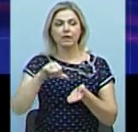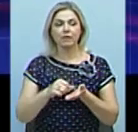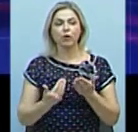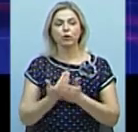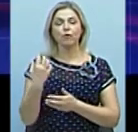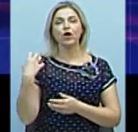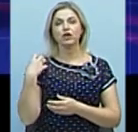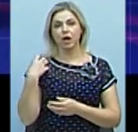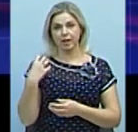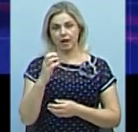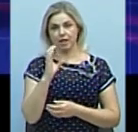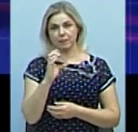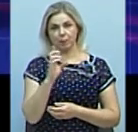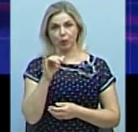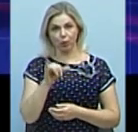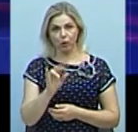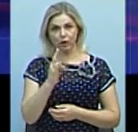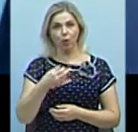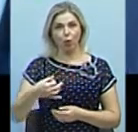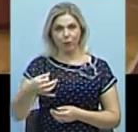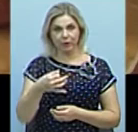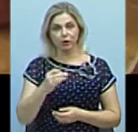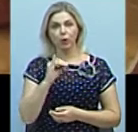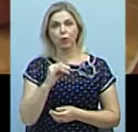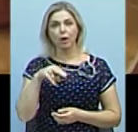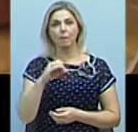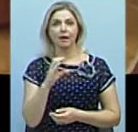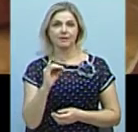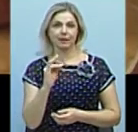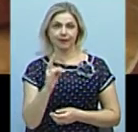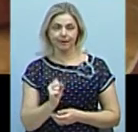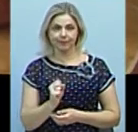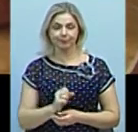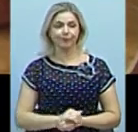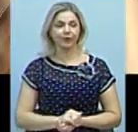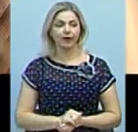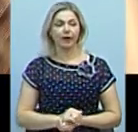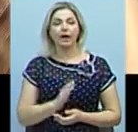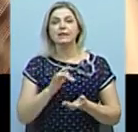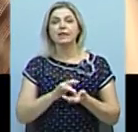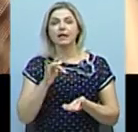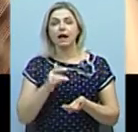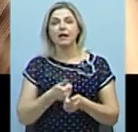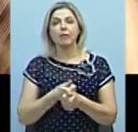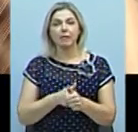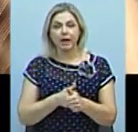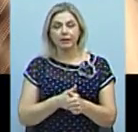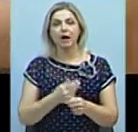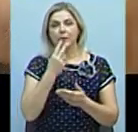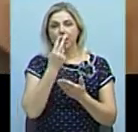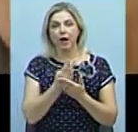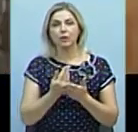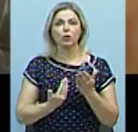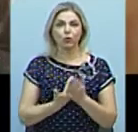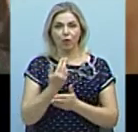в Миколаївській області Юрія Пасіка. Сьогодні в Центральній бібліотеці імені Марка Кропивницького презентували проєкт